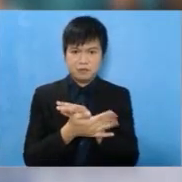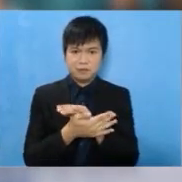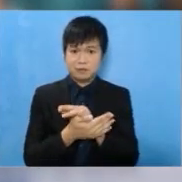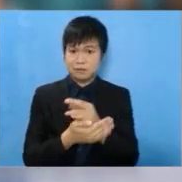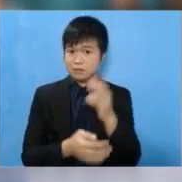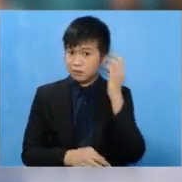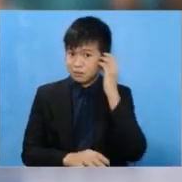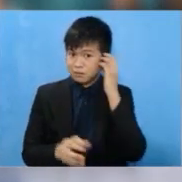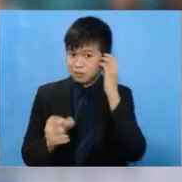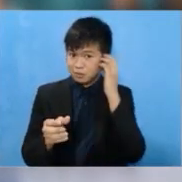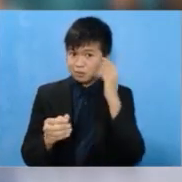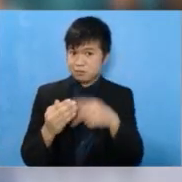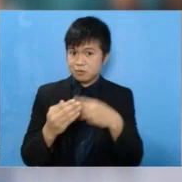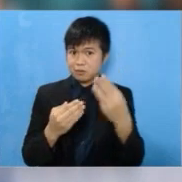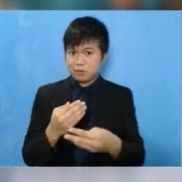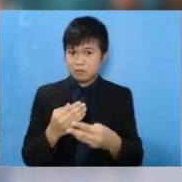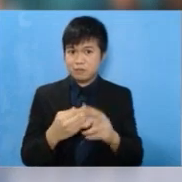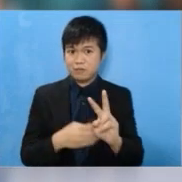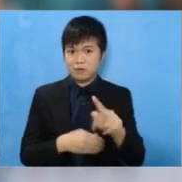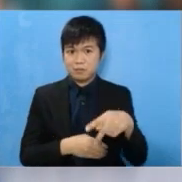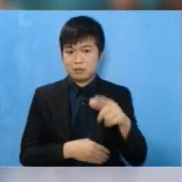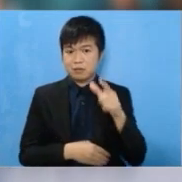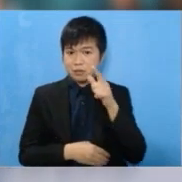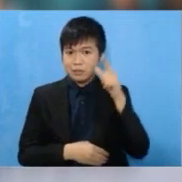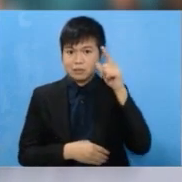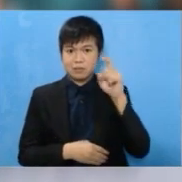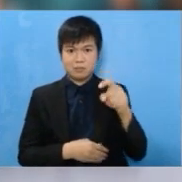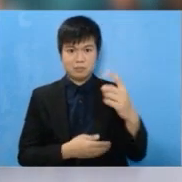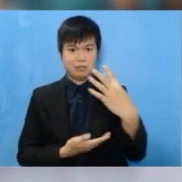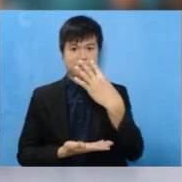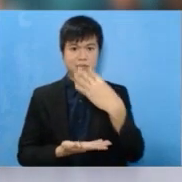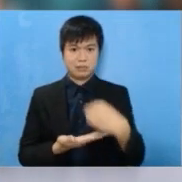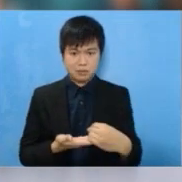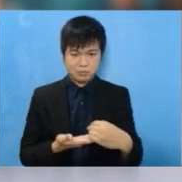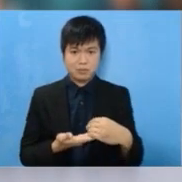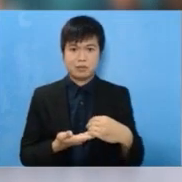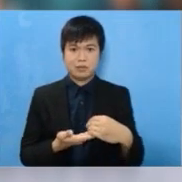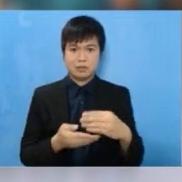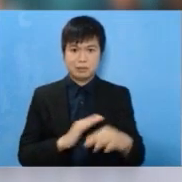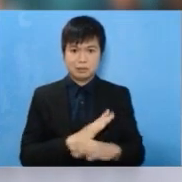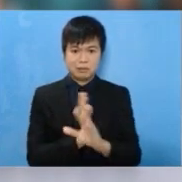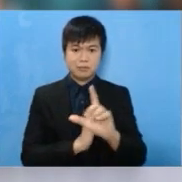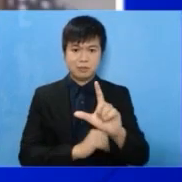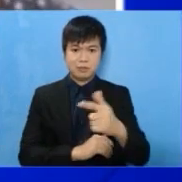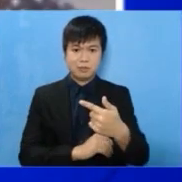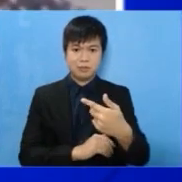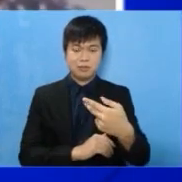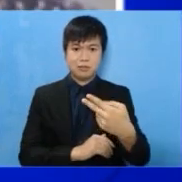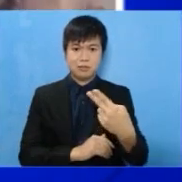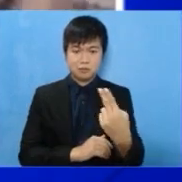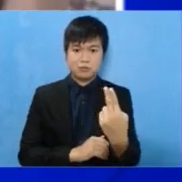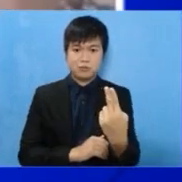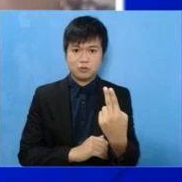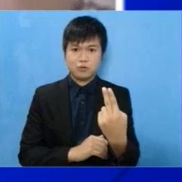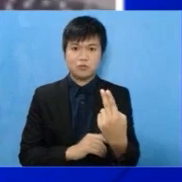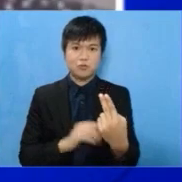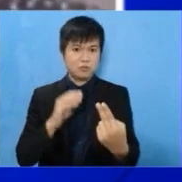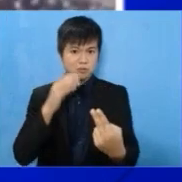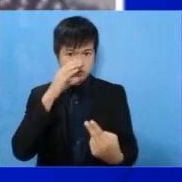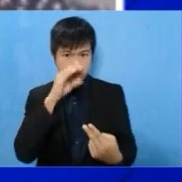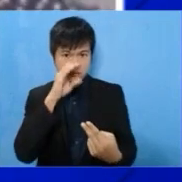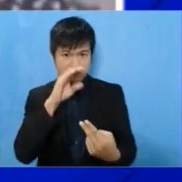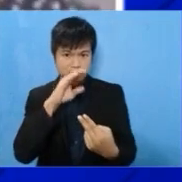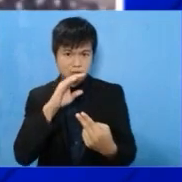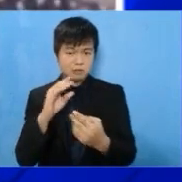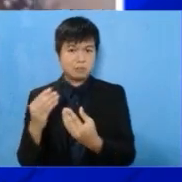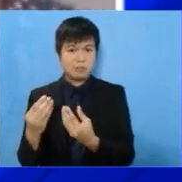Robredo, sinabi niyang dapat tularan ng Davao City LGU ang pagtugon ng Cebu City sa COVID cases. Kasi kung titingnan mo, ngayon na